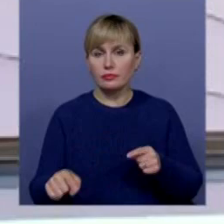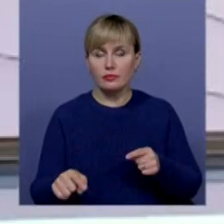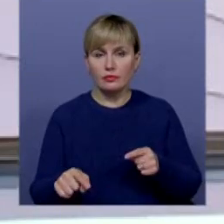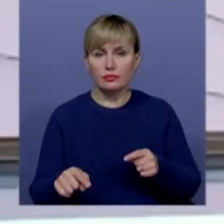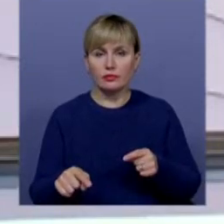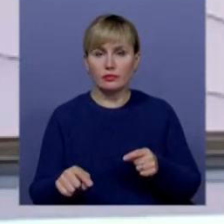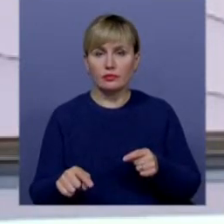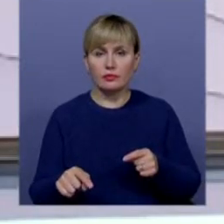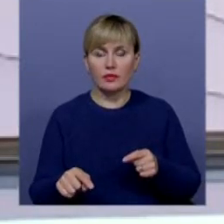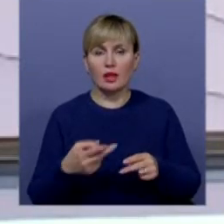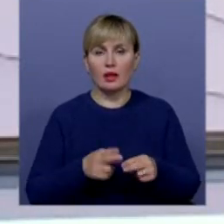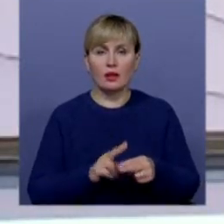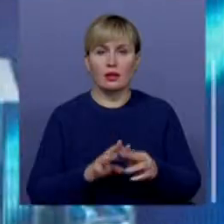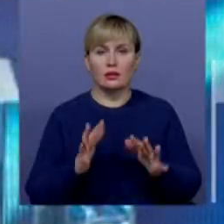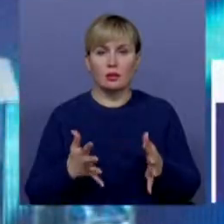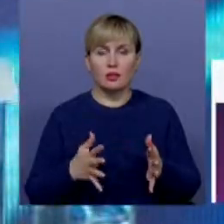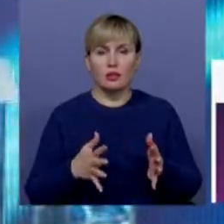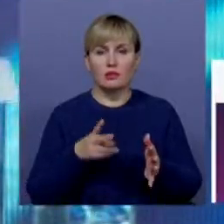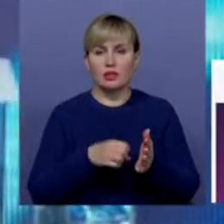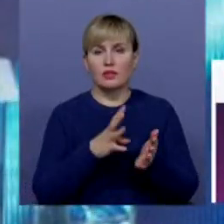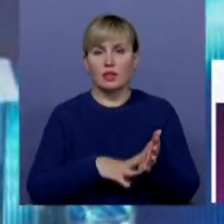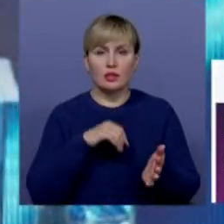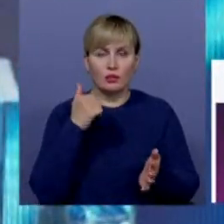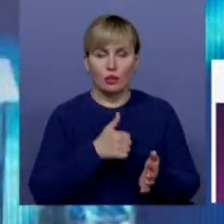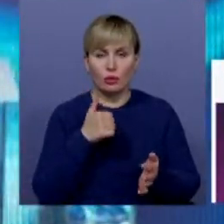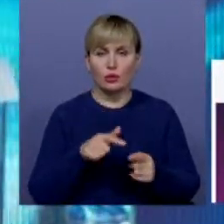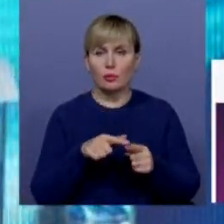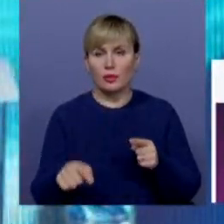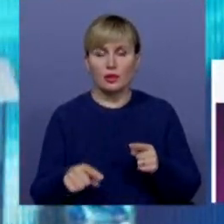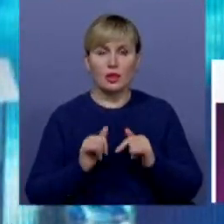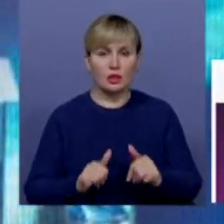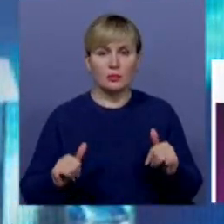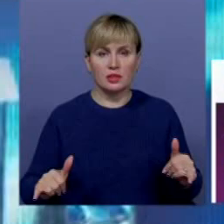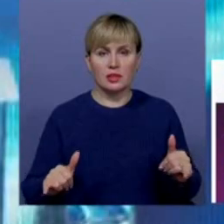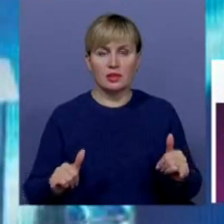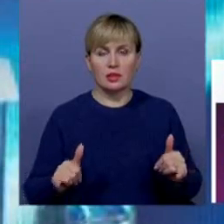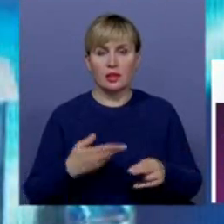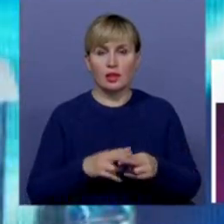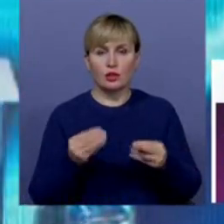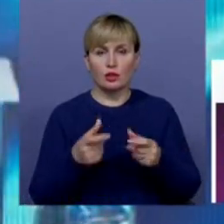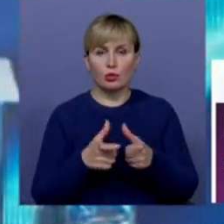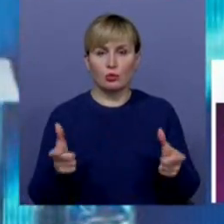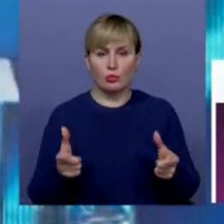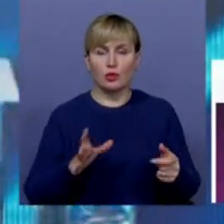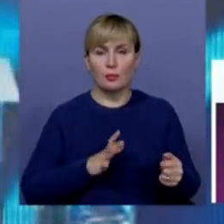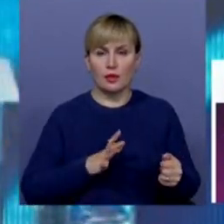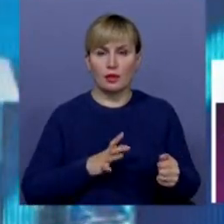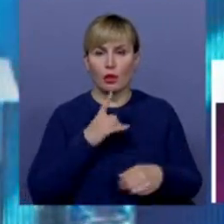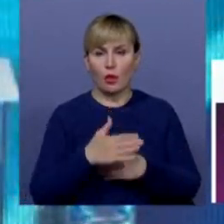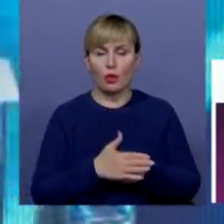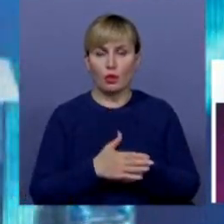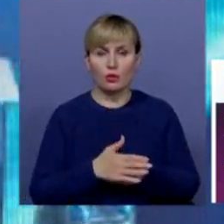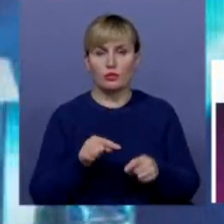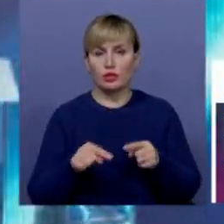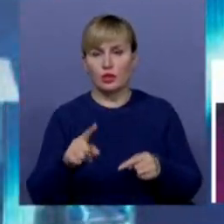принципе, это событие 2019 года, период распространения данных купюр был порядка в